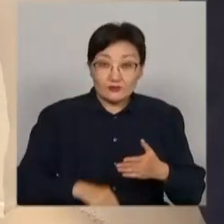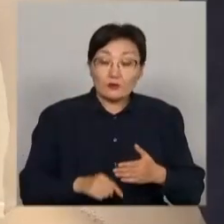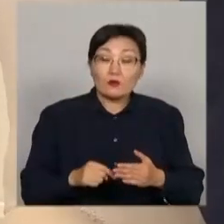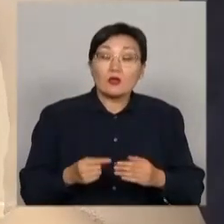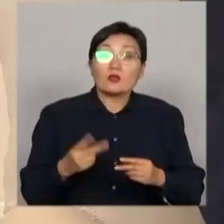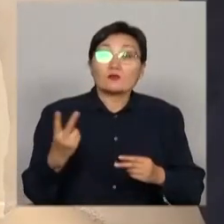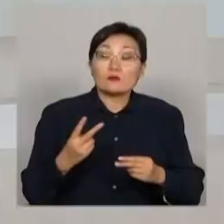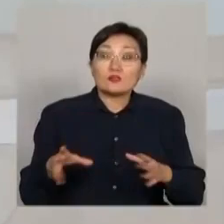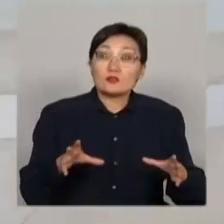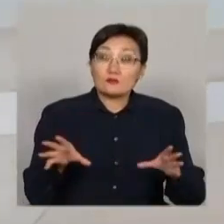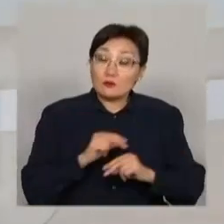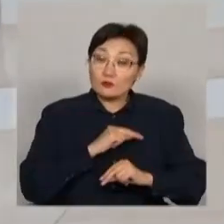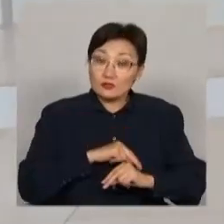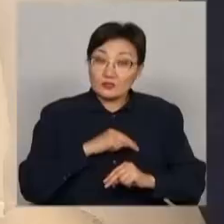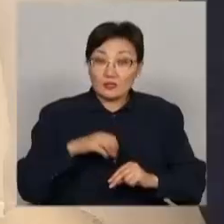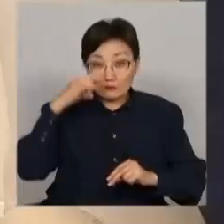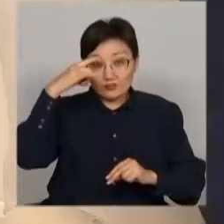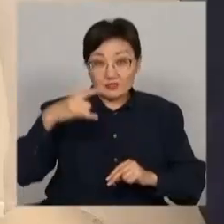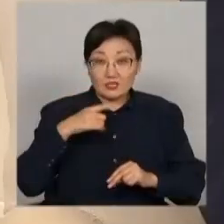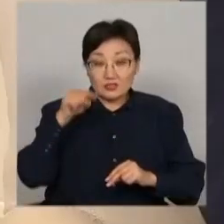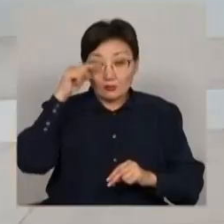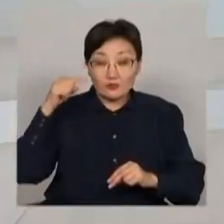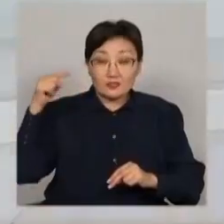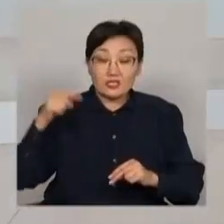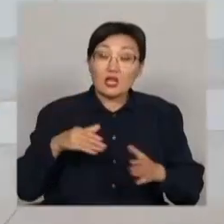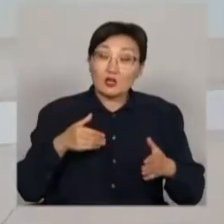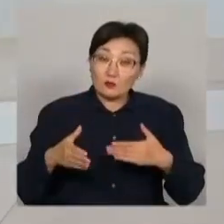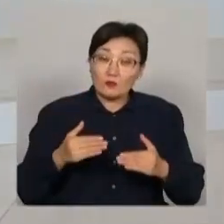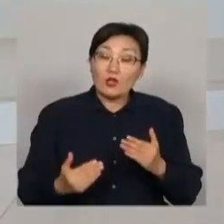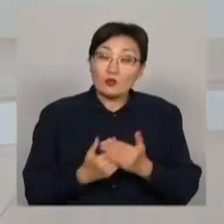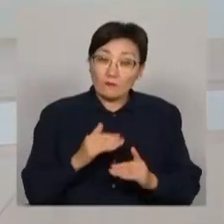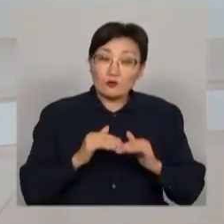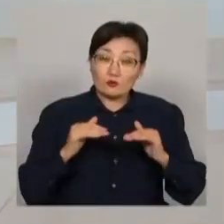выведут двустороннее сотрудничество, казахстанско-азербайджанские отношения на новый уровень.